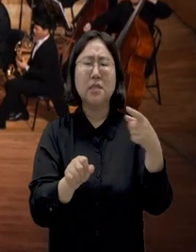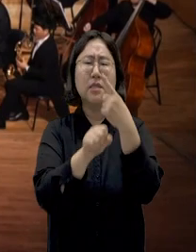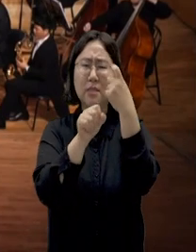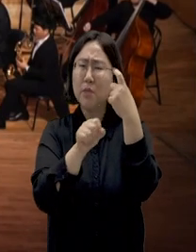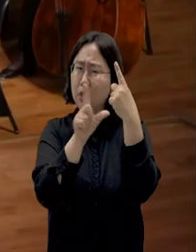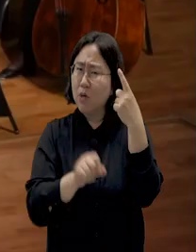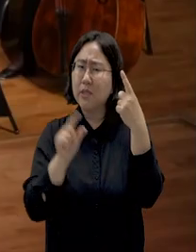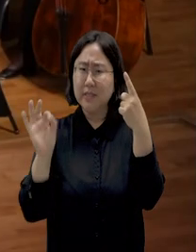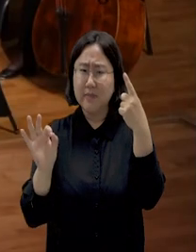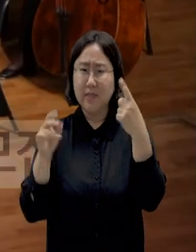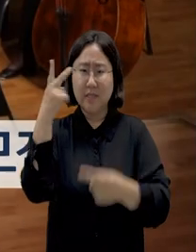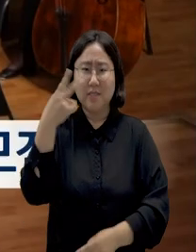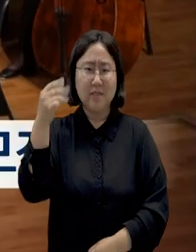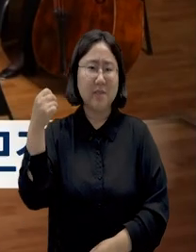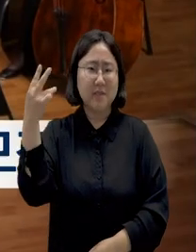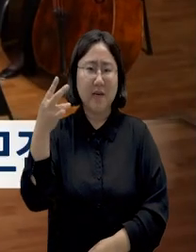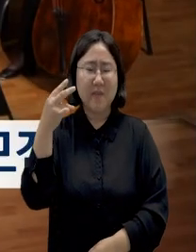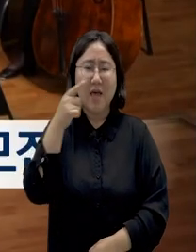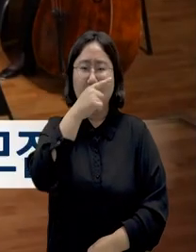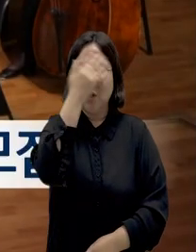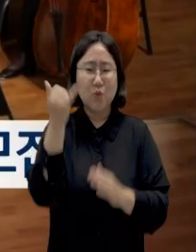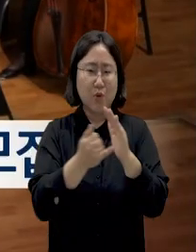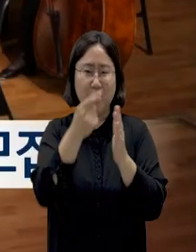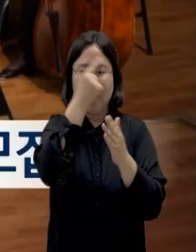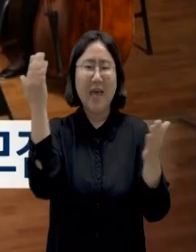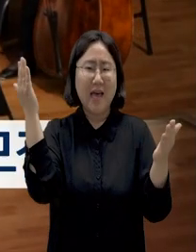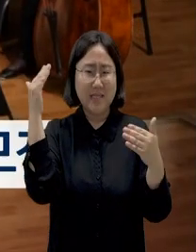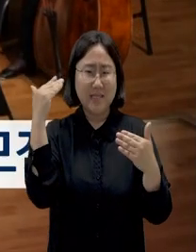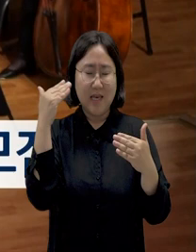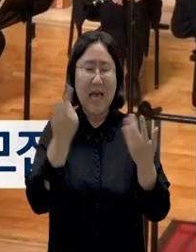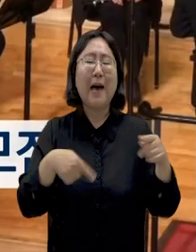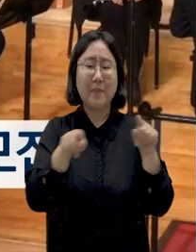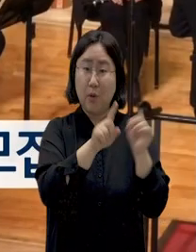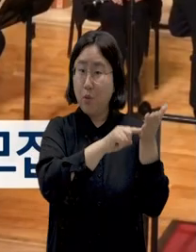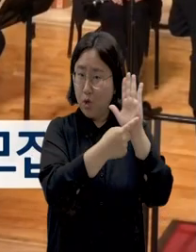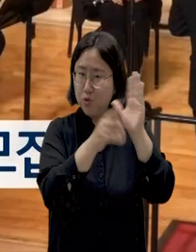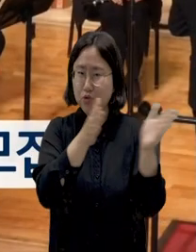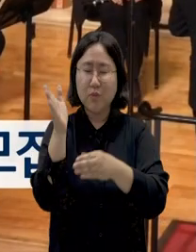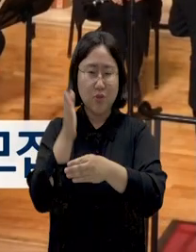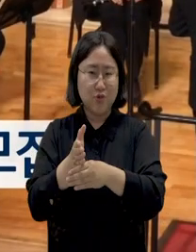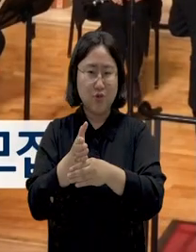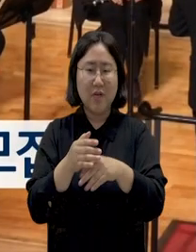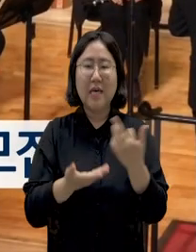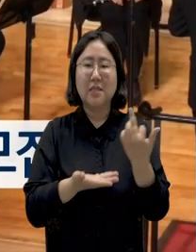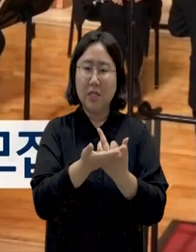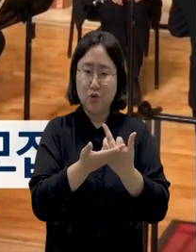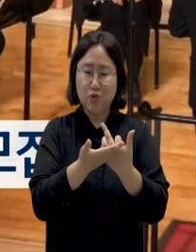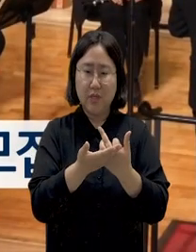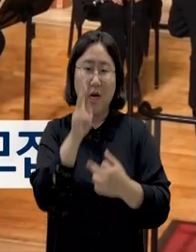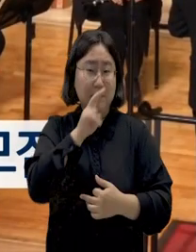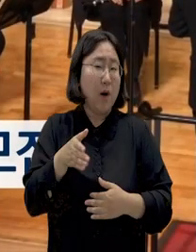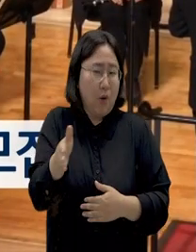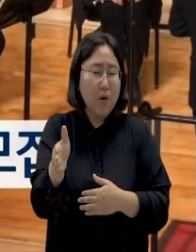10일 2023 청소년 대학생 협주곡의 밤 공연을 준비 중인데요. 이번 공연은 제주에서